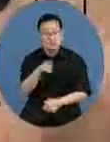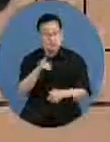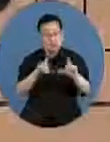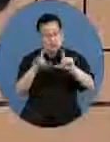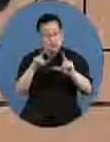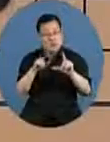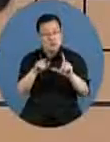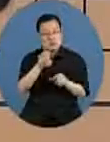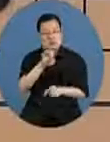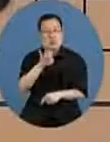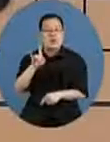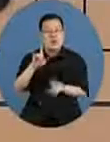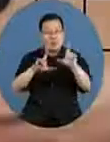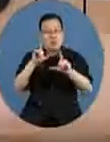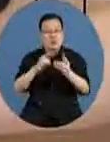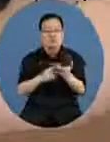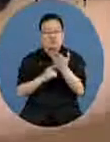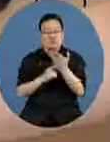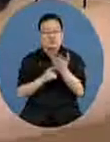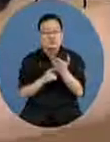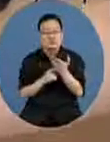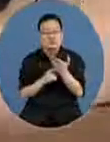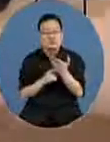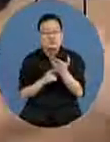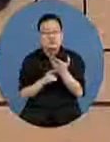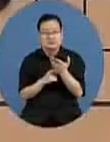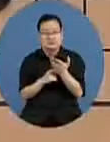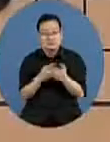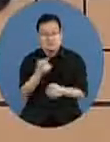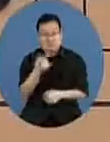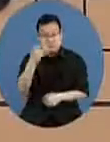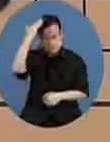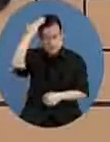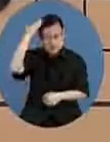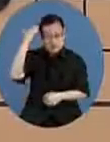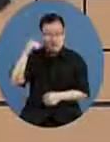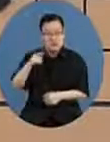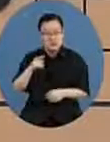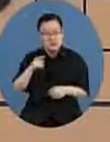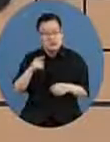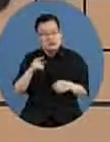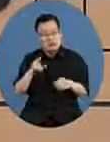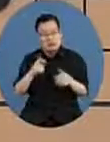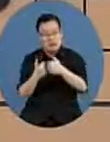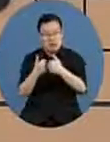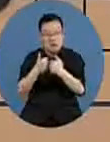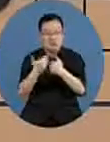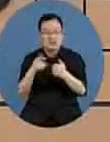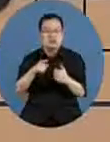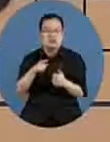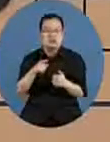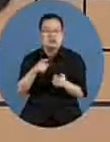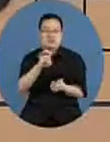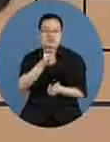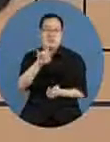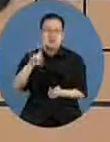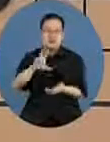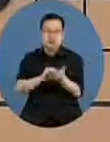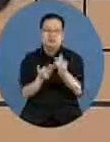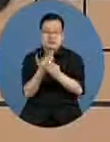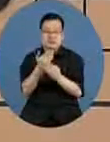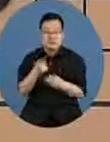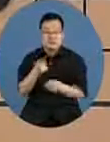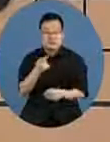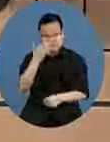식의 패망이 흙은 버틸 수가 있지만요. 흙의 집에서 큰 패가 나는 것은 흙으로서